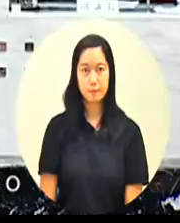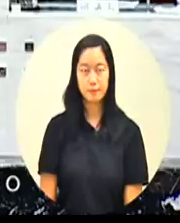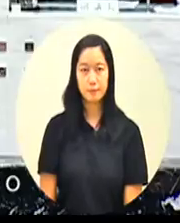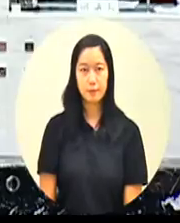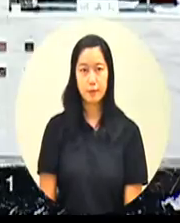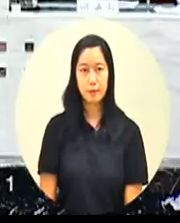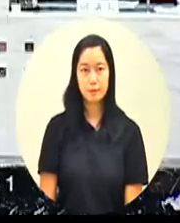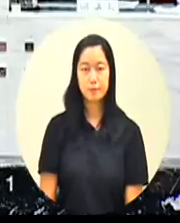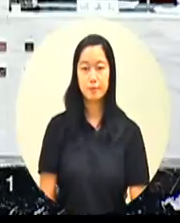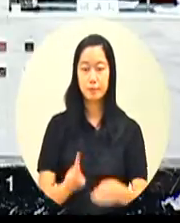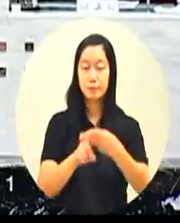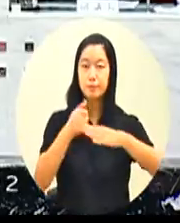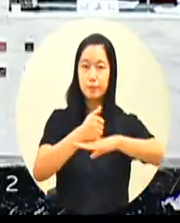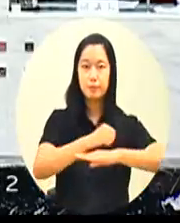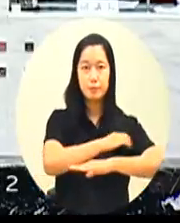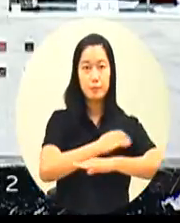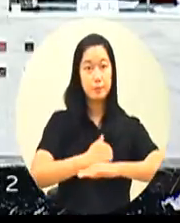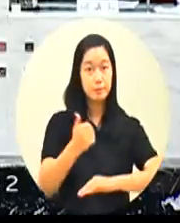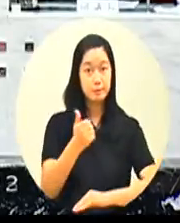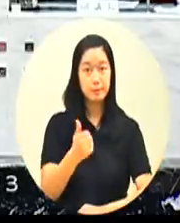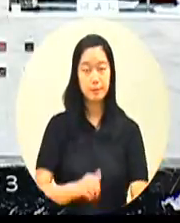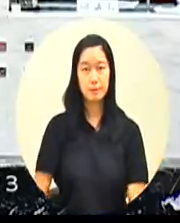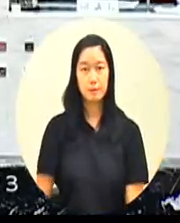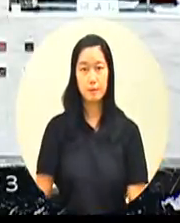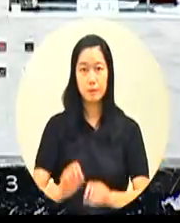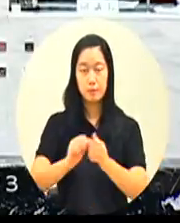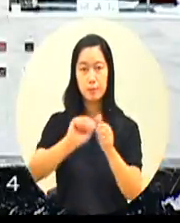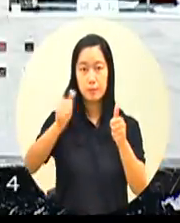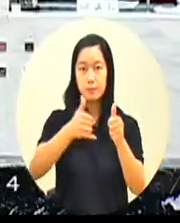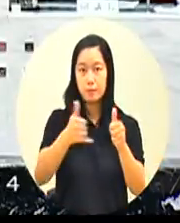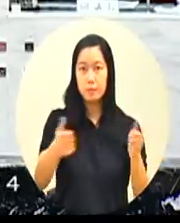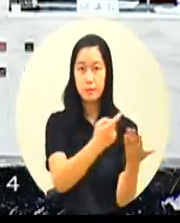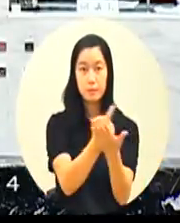大会主席、邱副召集人各位议员女士、